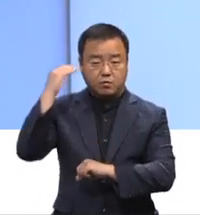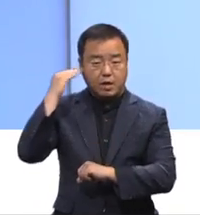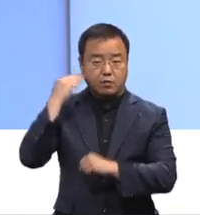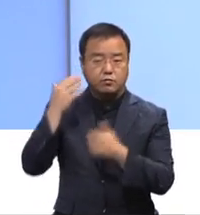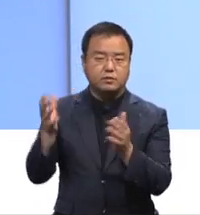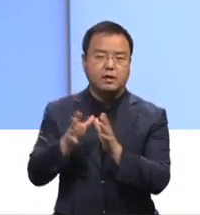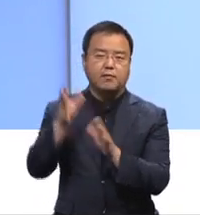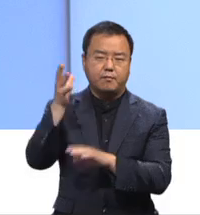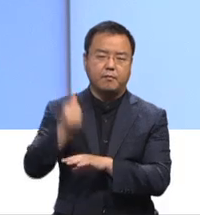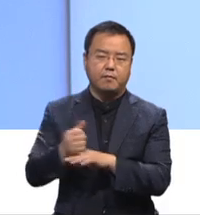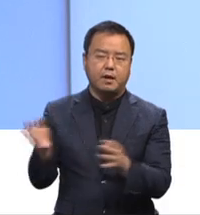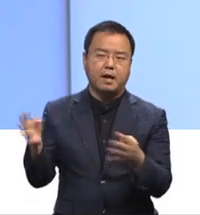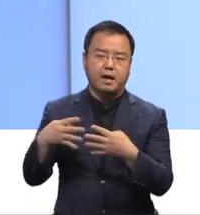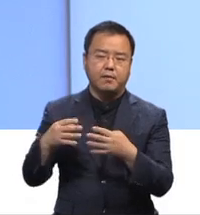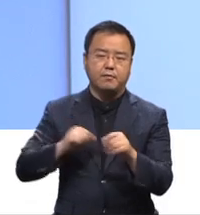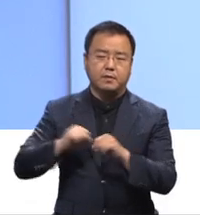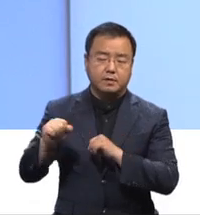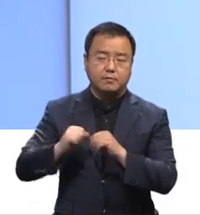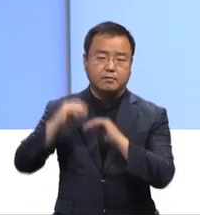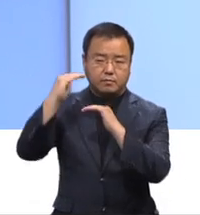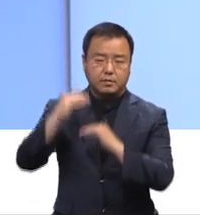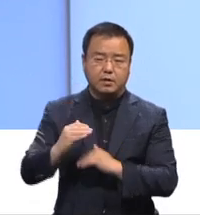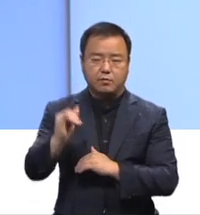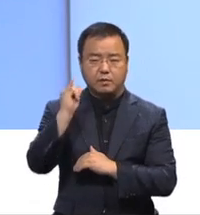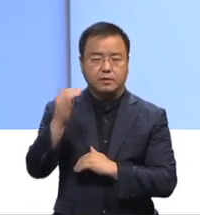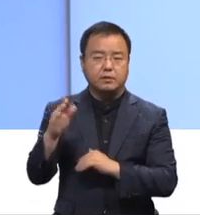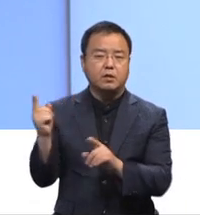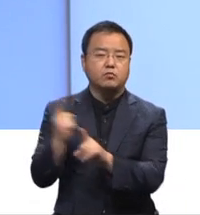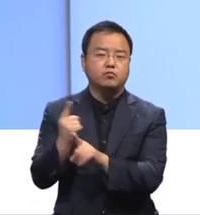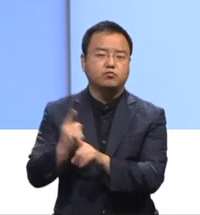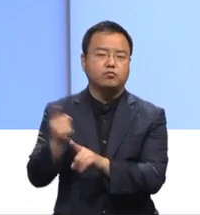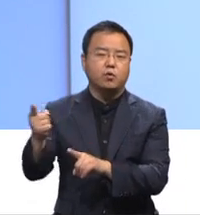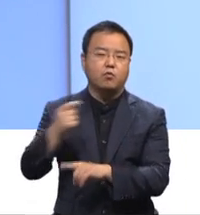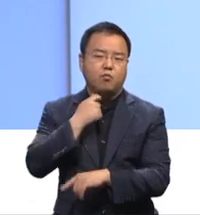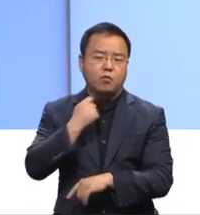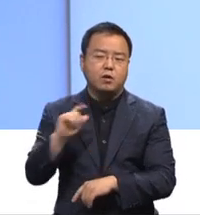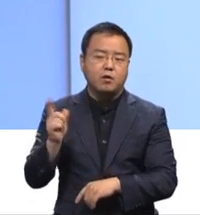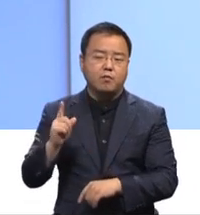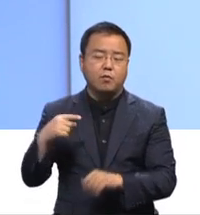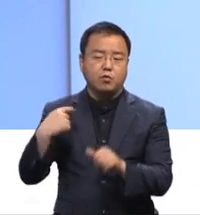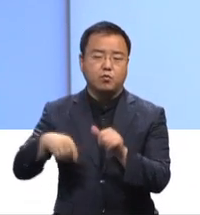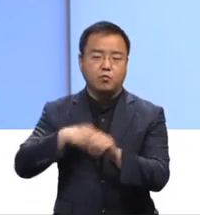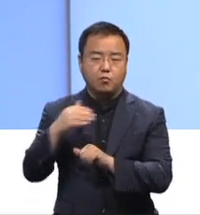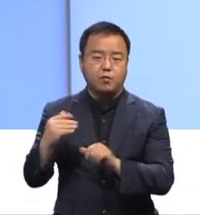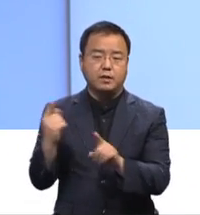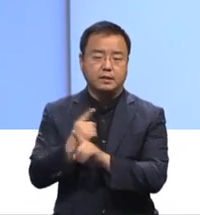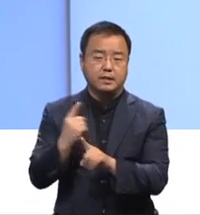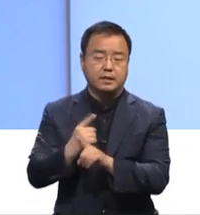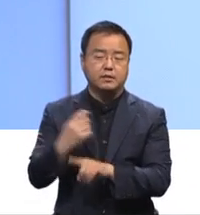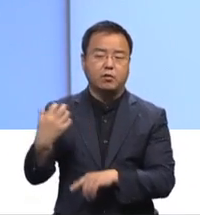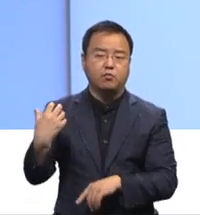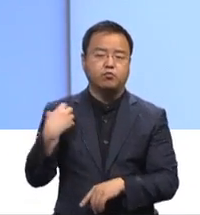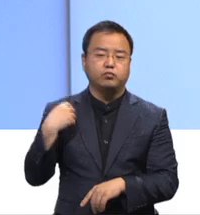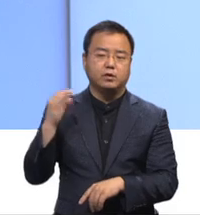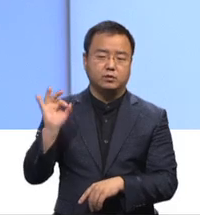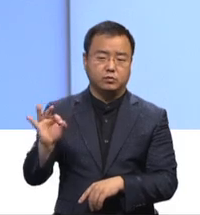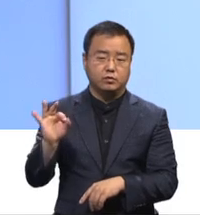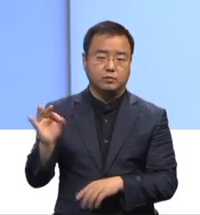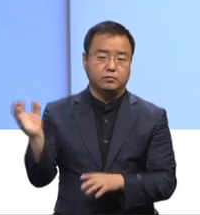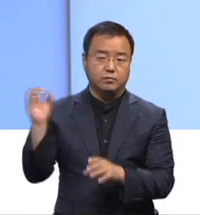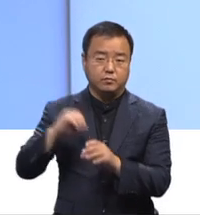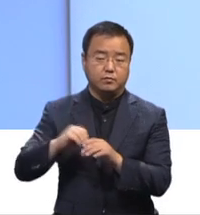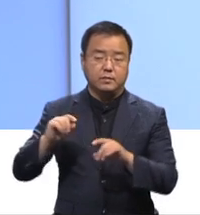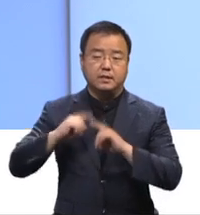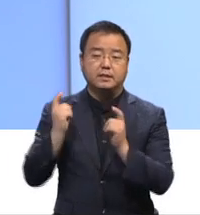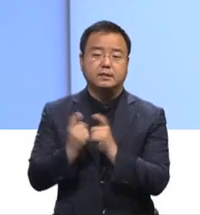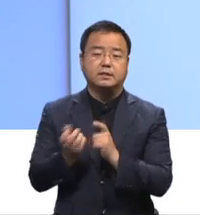막판 시도하고 있는 내용들이 있는데요 4자 영당 수정안을 보면요 우선 교육 환경개선 부담금 이란 돈이 추가하겠습니다 이제 사립